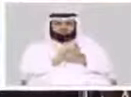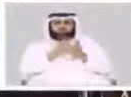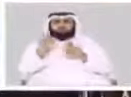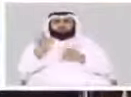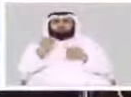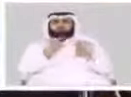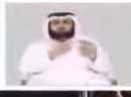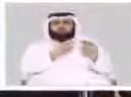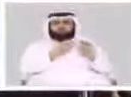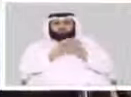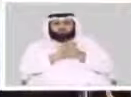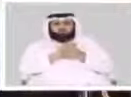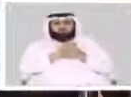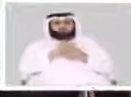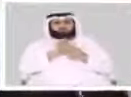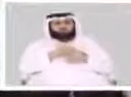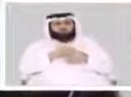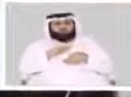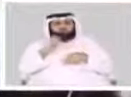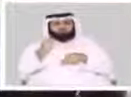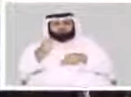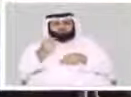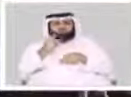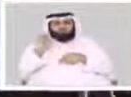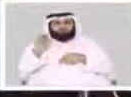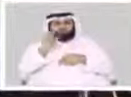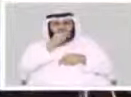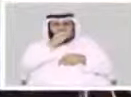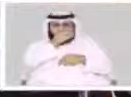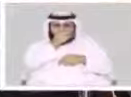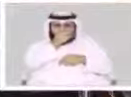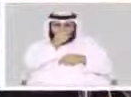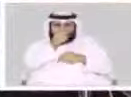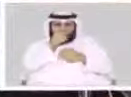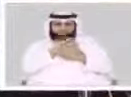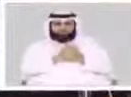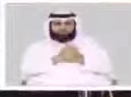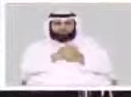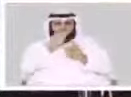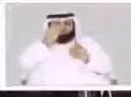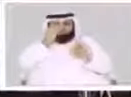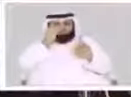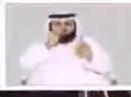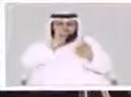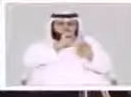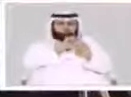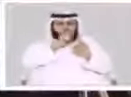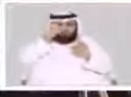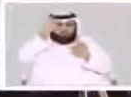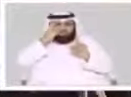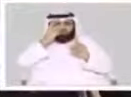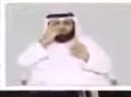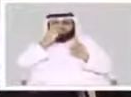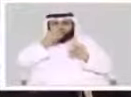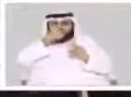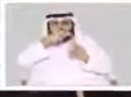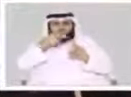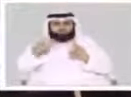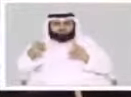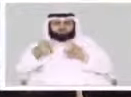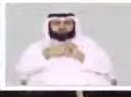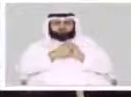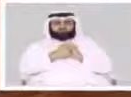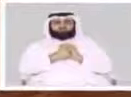فقط، لأنه الوقت لا يتسع، نأخذ أمثلة من ما يتعلق باليهود ومما يتعلق بالنصارى. مثلا في